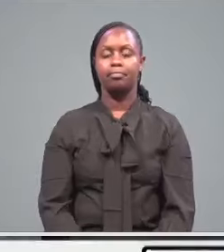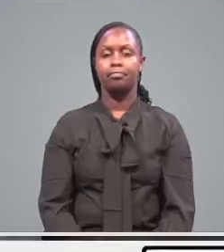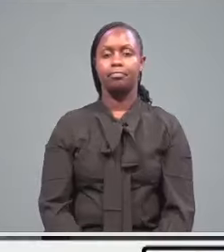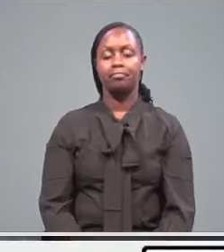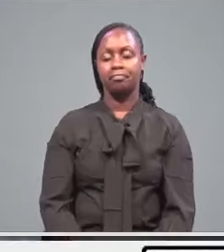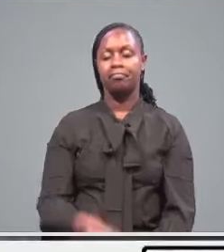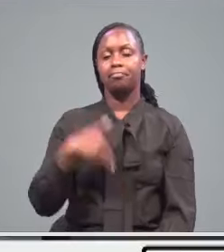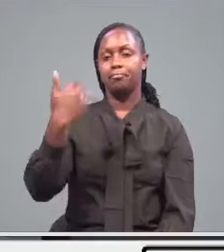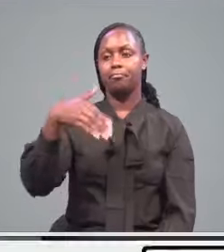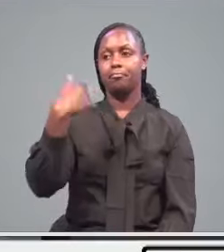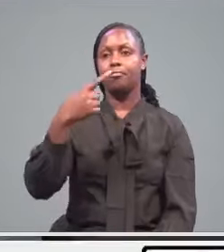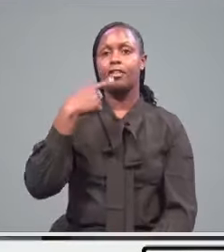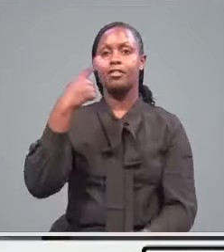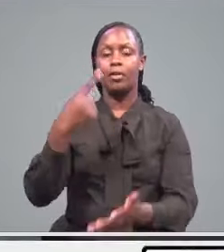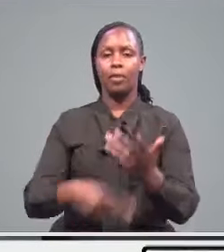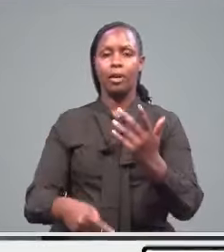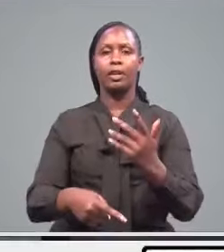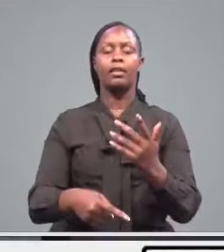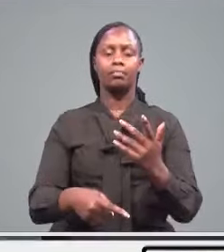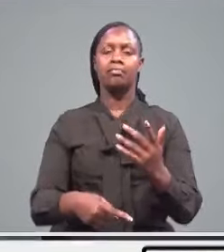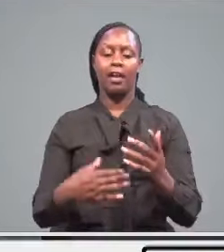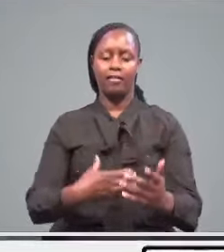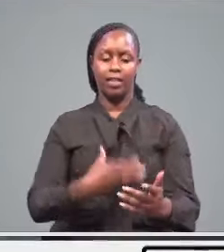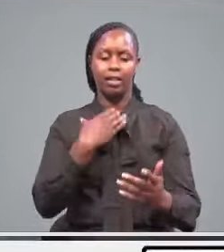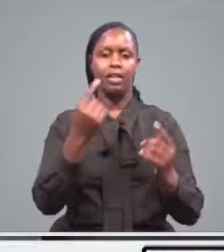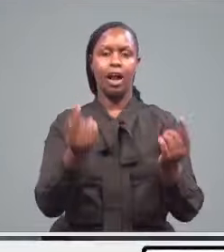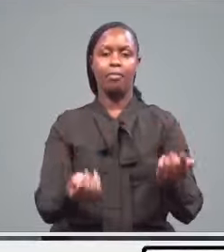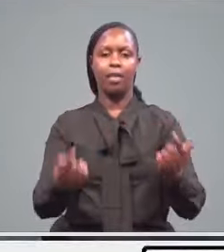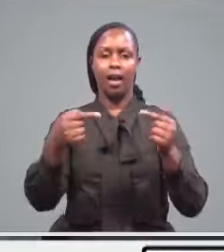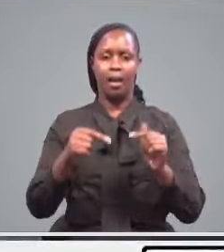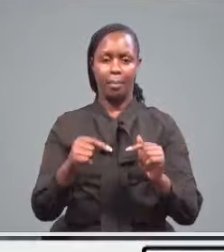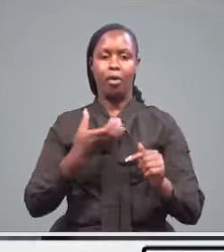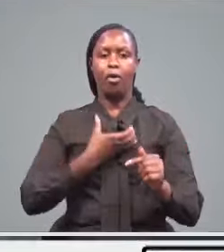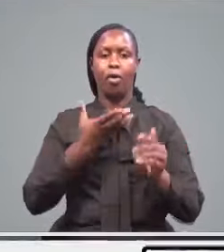wanasema mgeni njoo, mwenyeji apone, lakini kwingineko ni kwamba